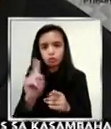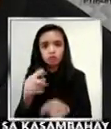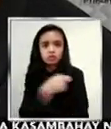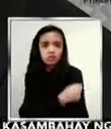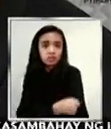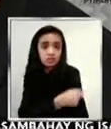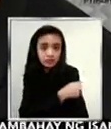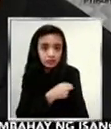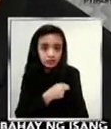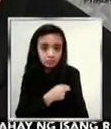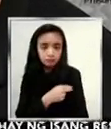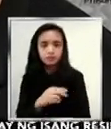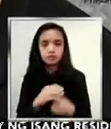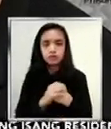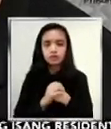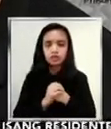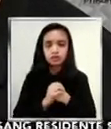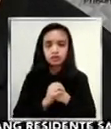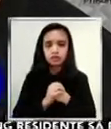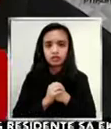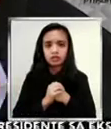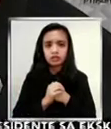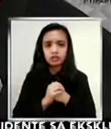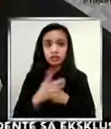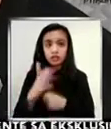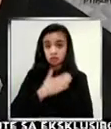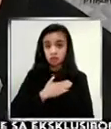Ang alam ko lang po is ang ospital po